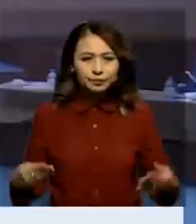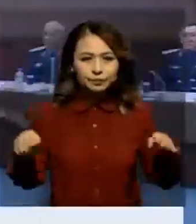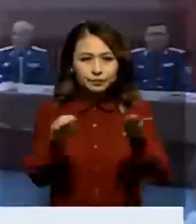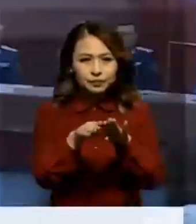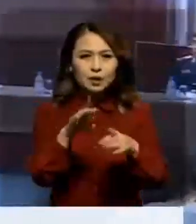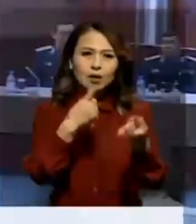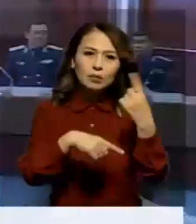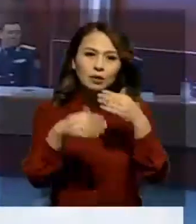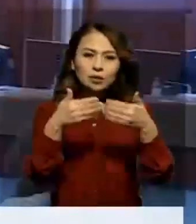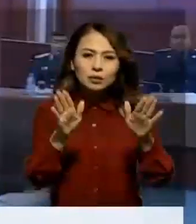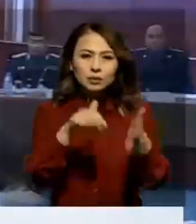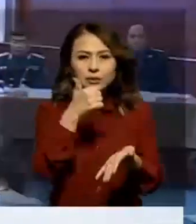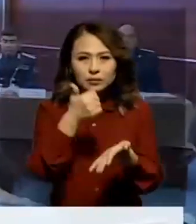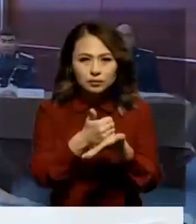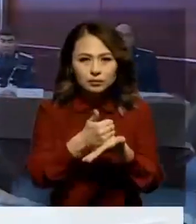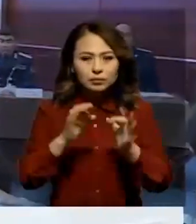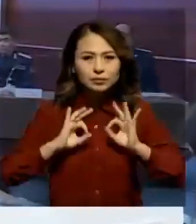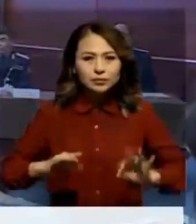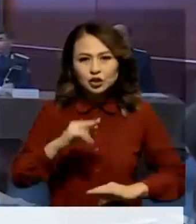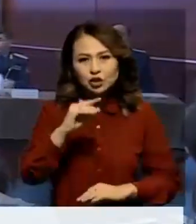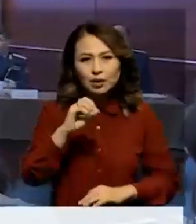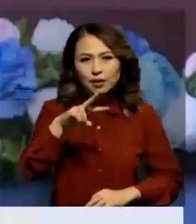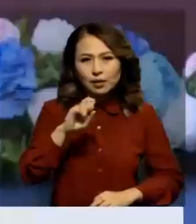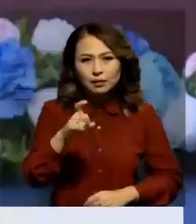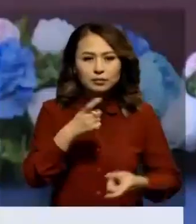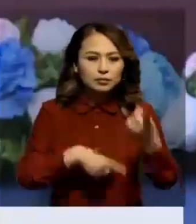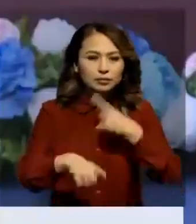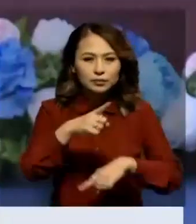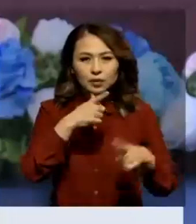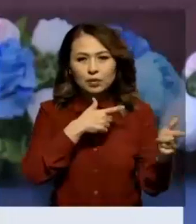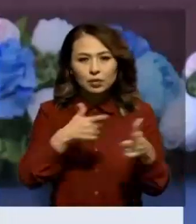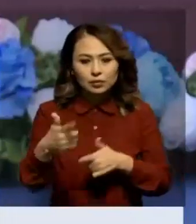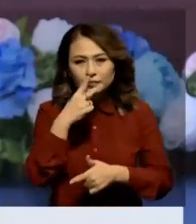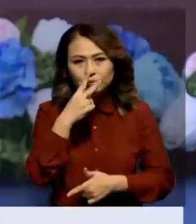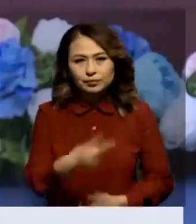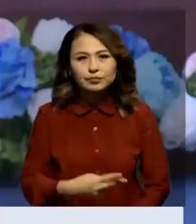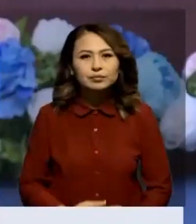Жабылған іс қайта ашылама, бас прокуратура атышулы челық ісін қайта қарауға дайын.